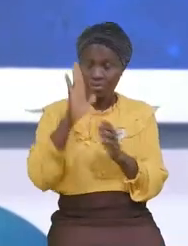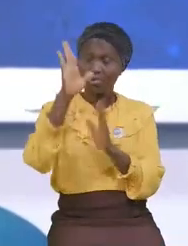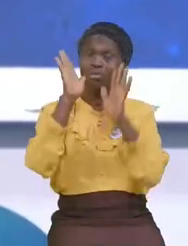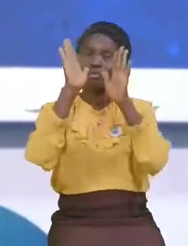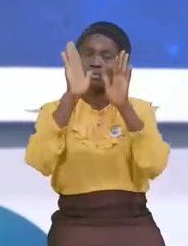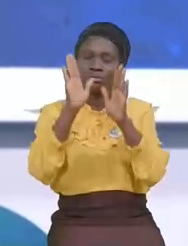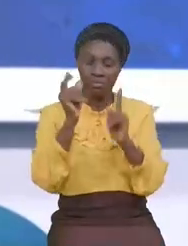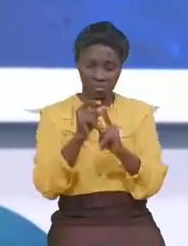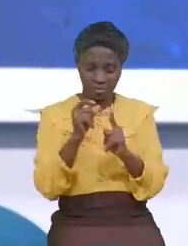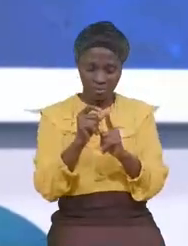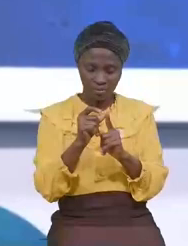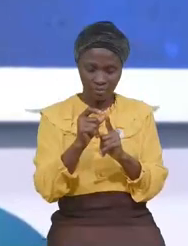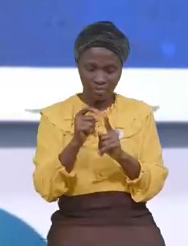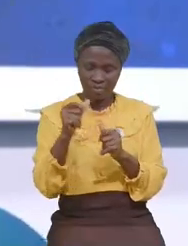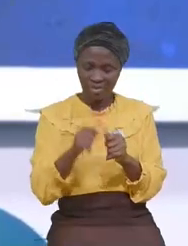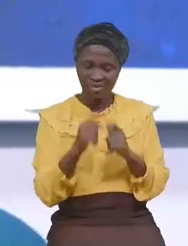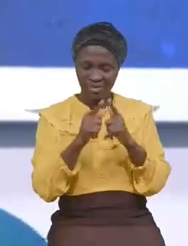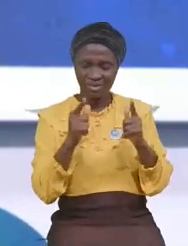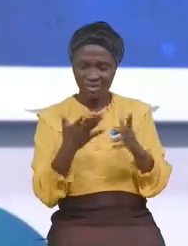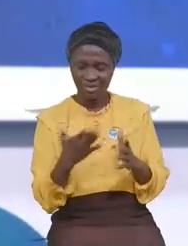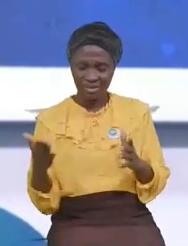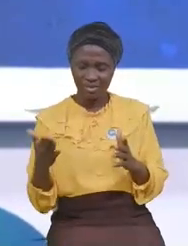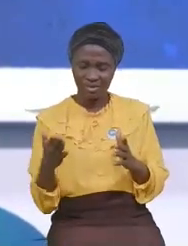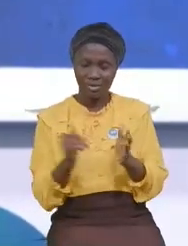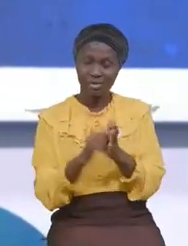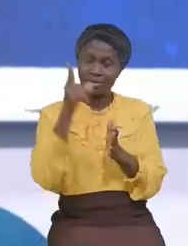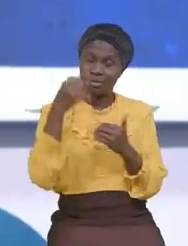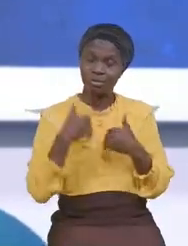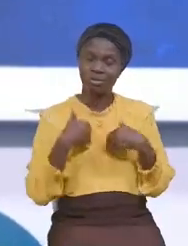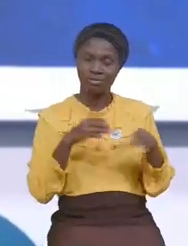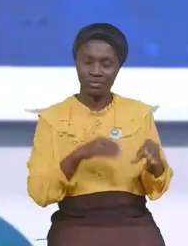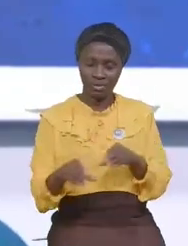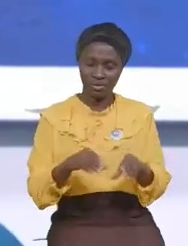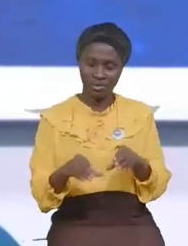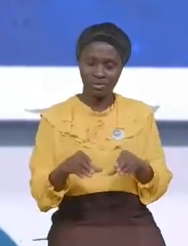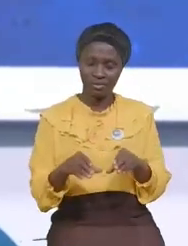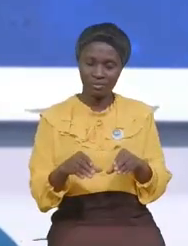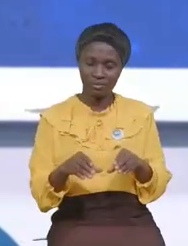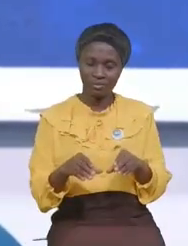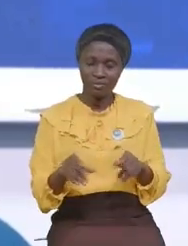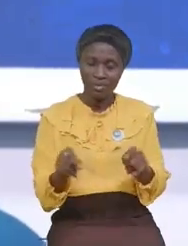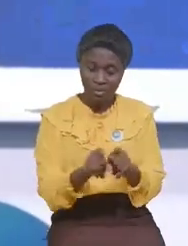merveilles faites, les grandes choses et les grands miracles que tu as opérés.